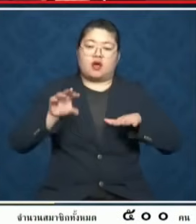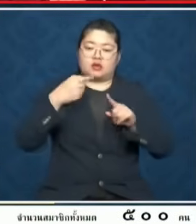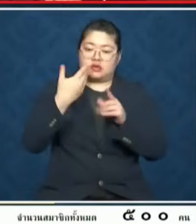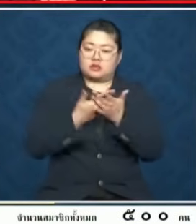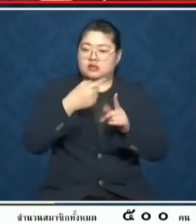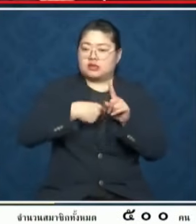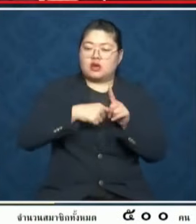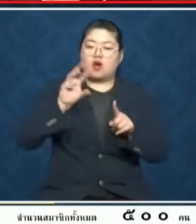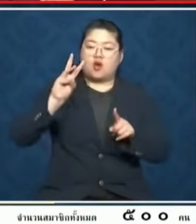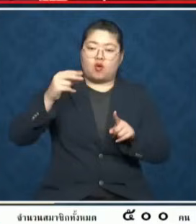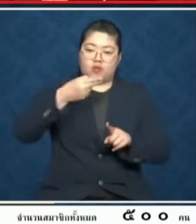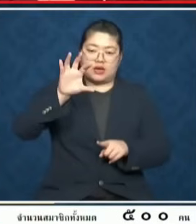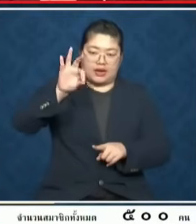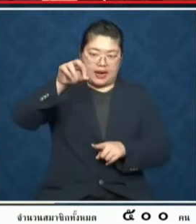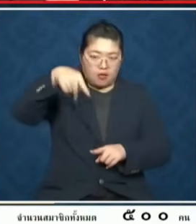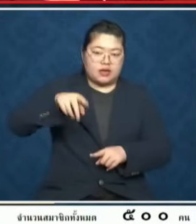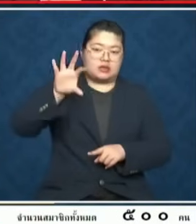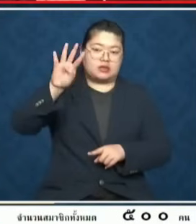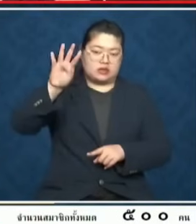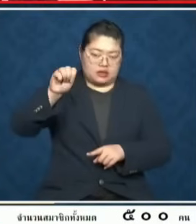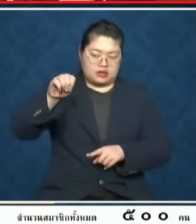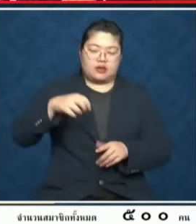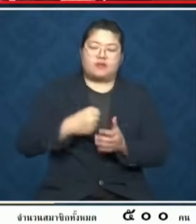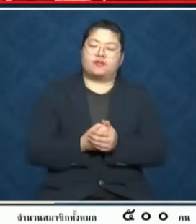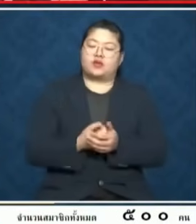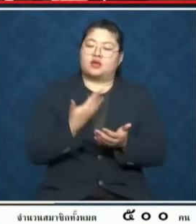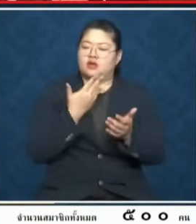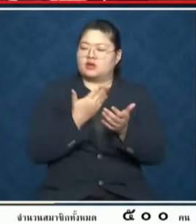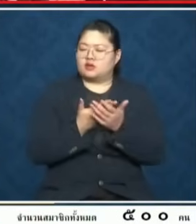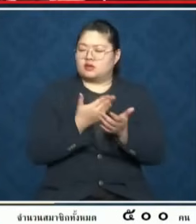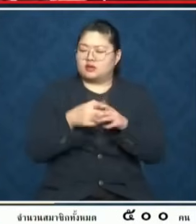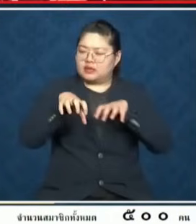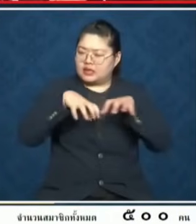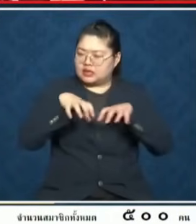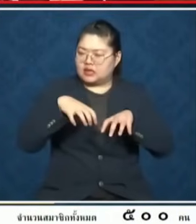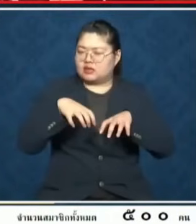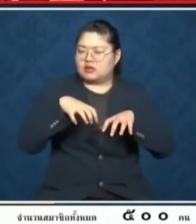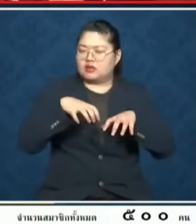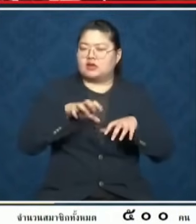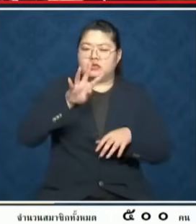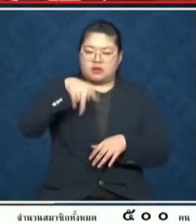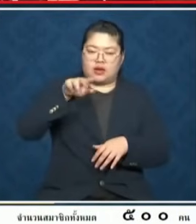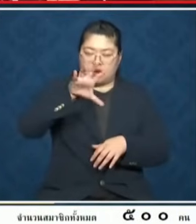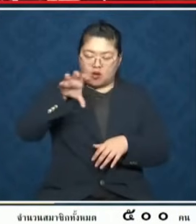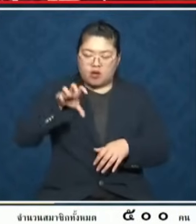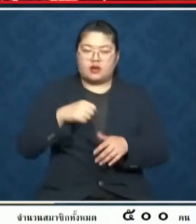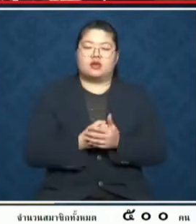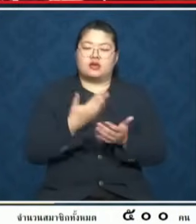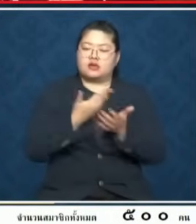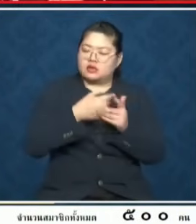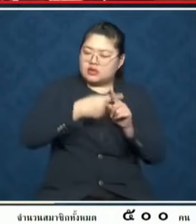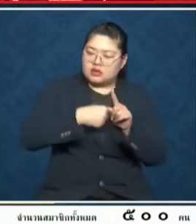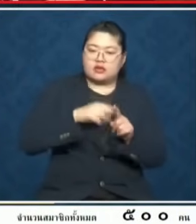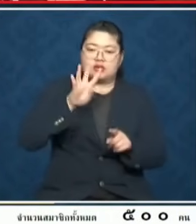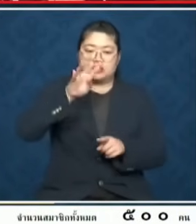6,000 6904บาทเงินค่าบริหารระดับสูง14,500บาทค่าตอบแทนรายเดือนค่ะ